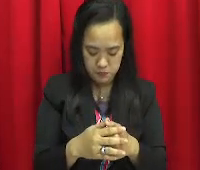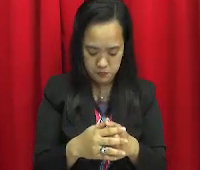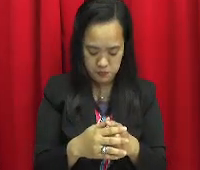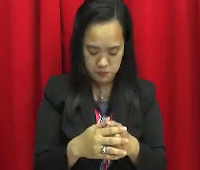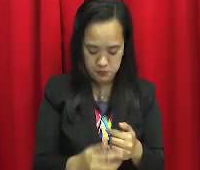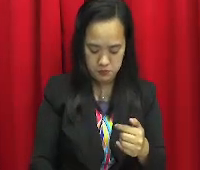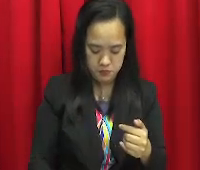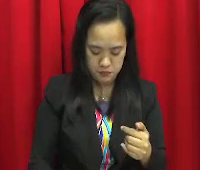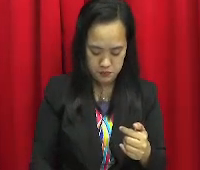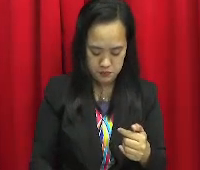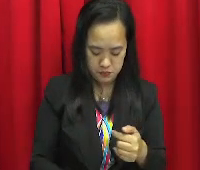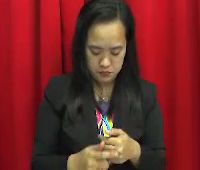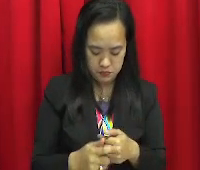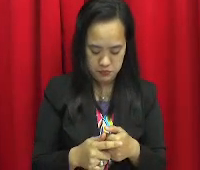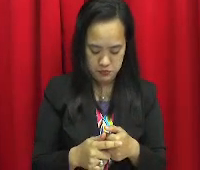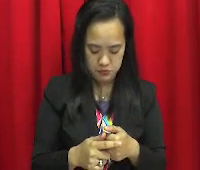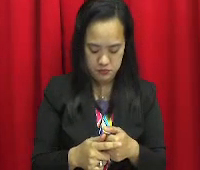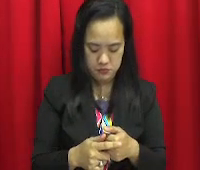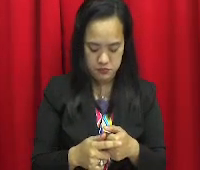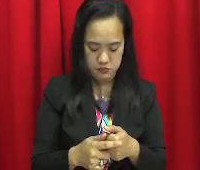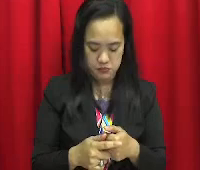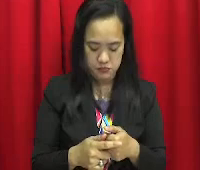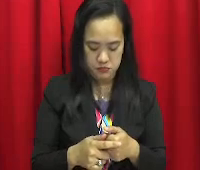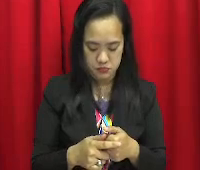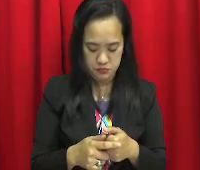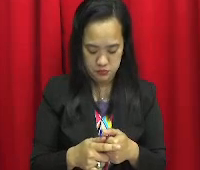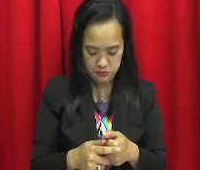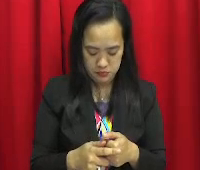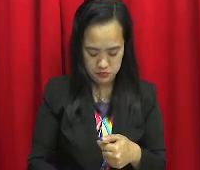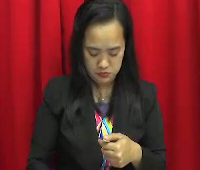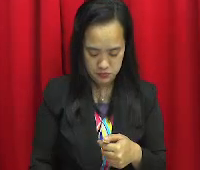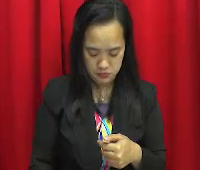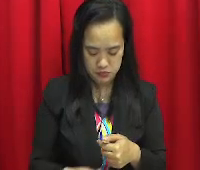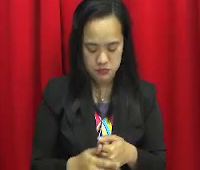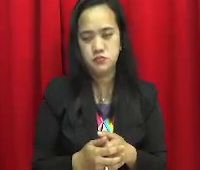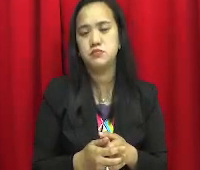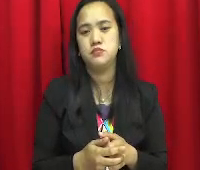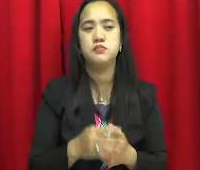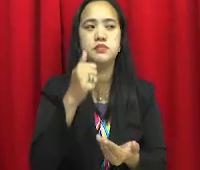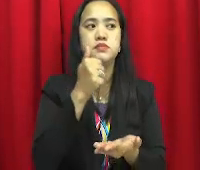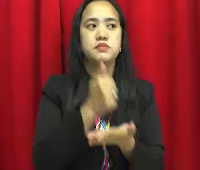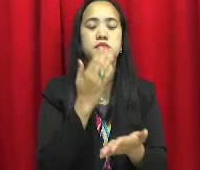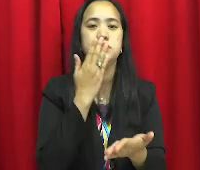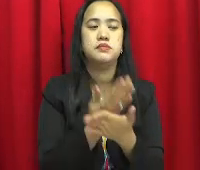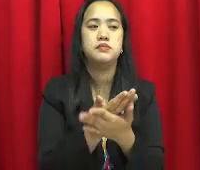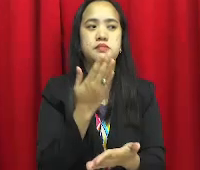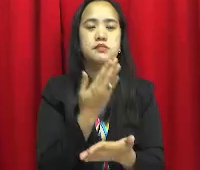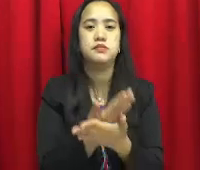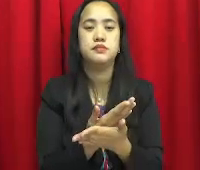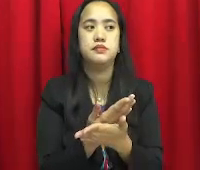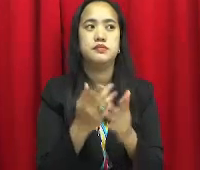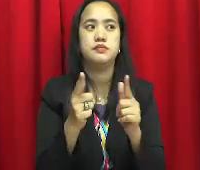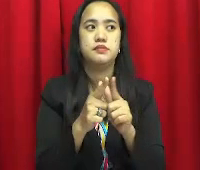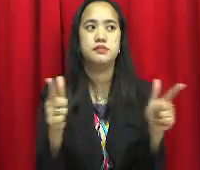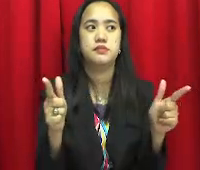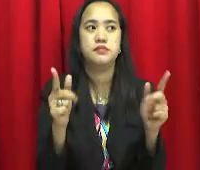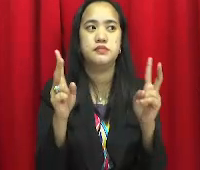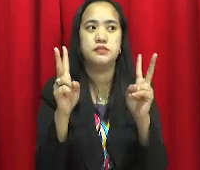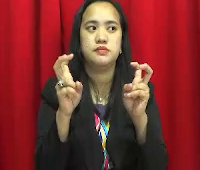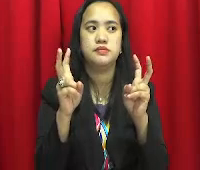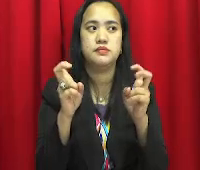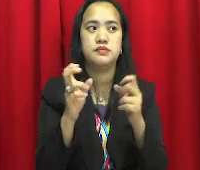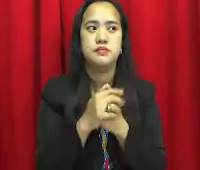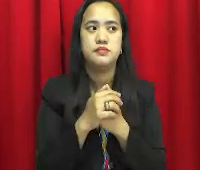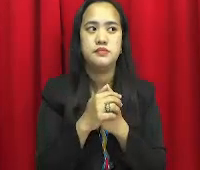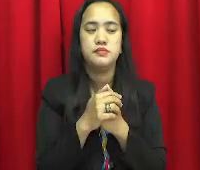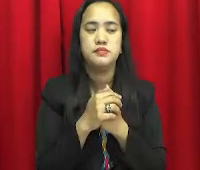si Toto, pamangkin ni Lerma. Sabi niya, amen, sir. Magandang topic. Uy, nawala. Magandang